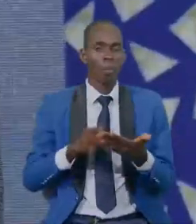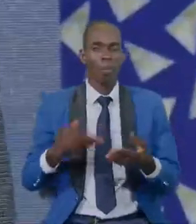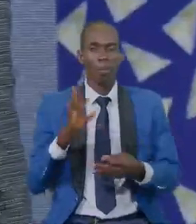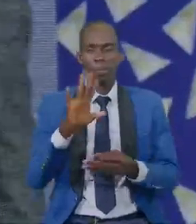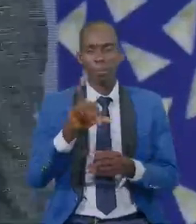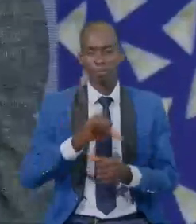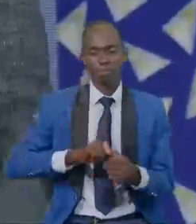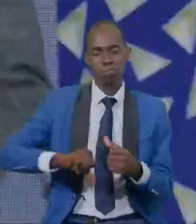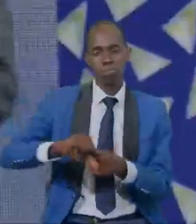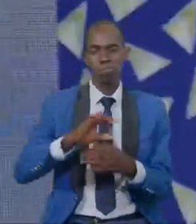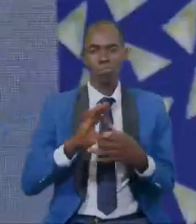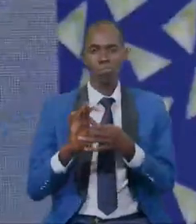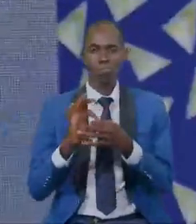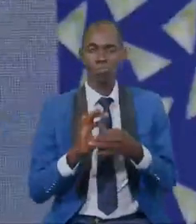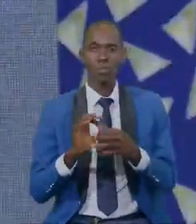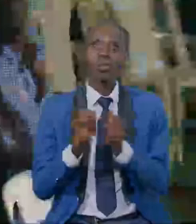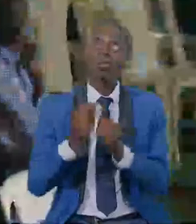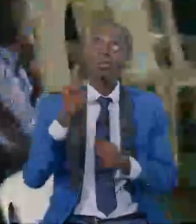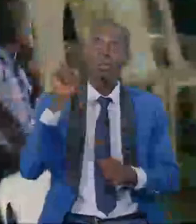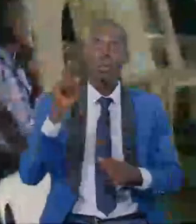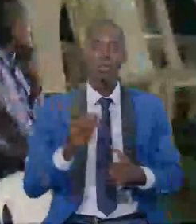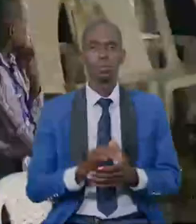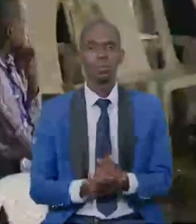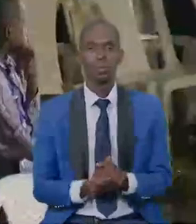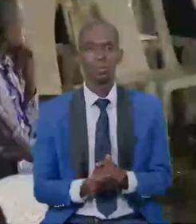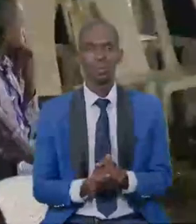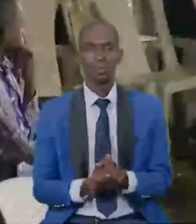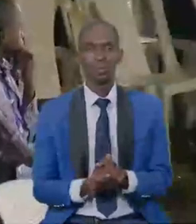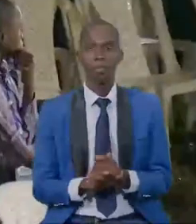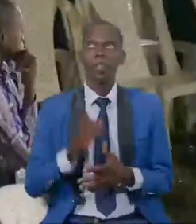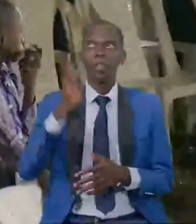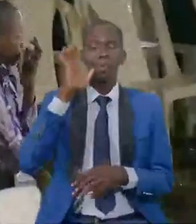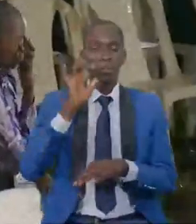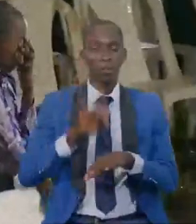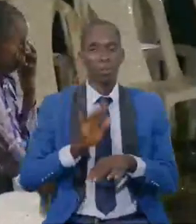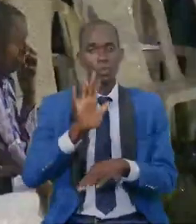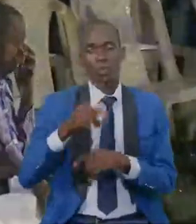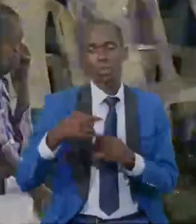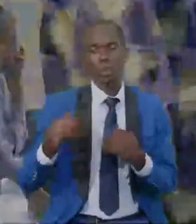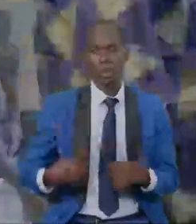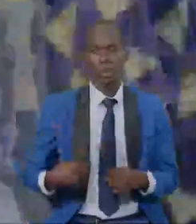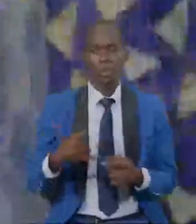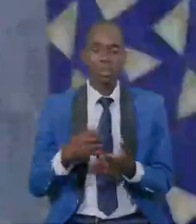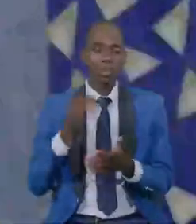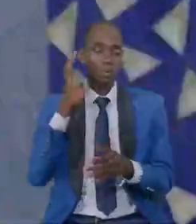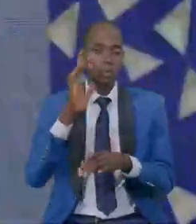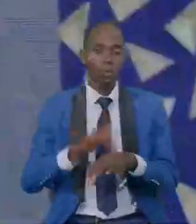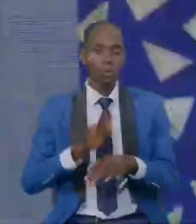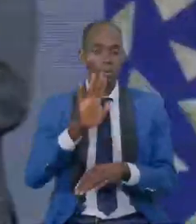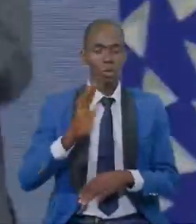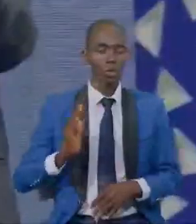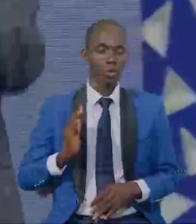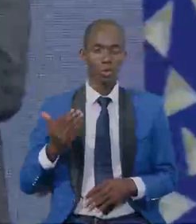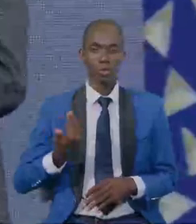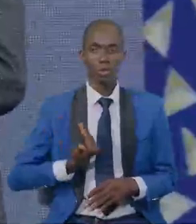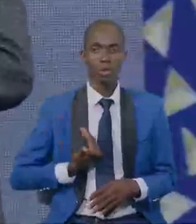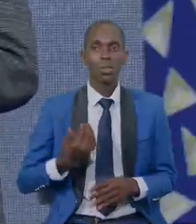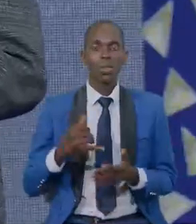que la paix touche tous les aspects de vos relations. Cela touche le cœur, cela touche